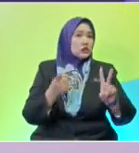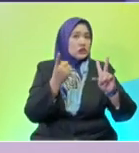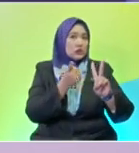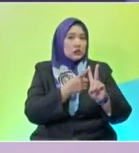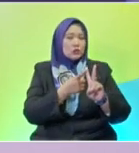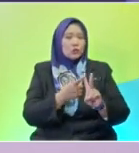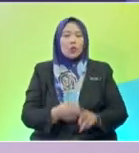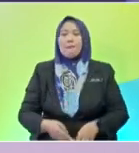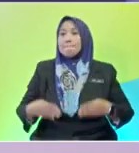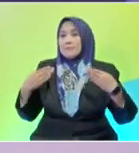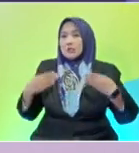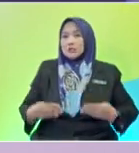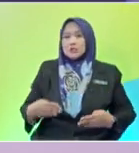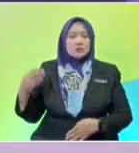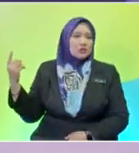badan